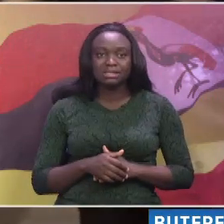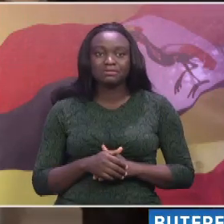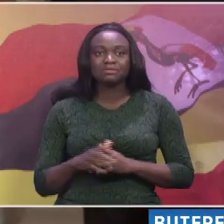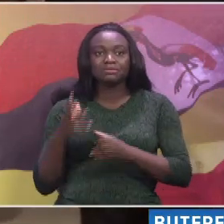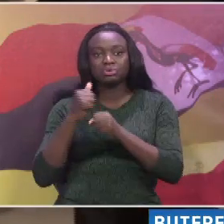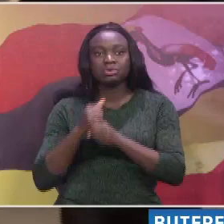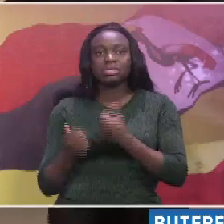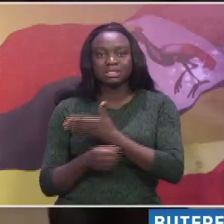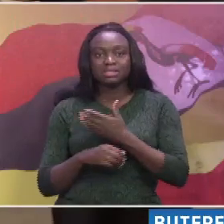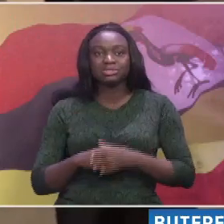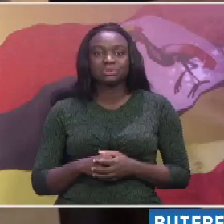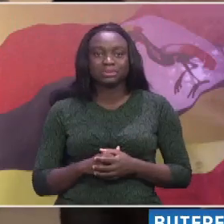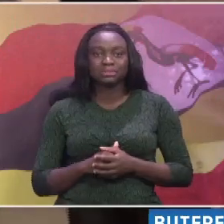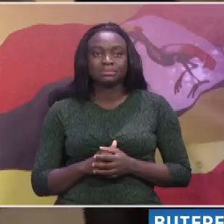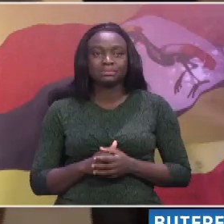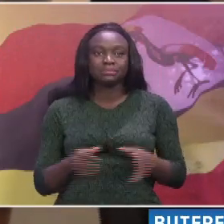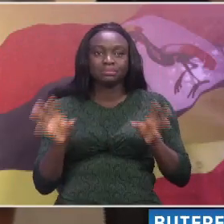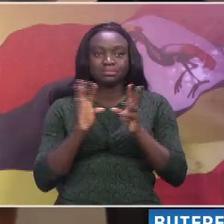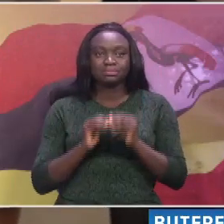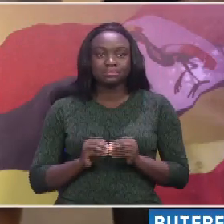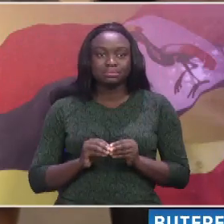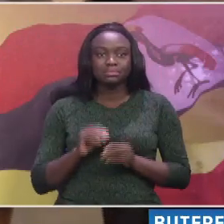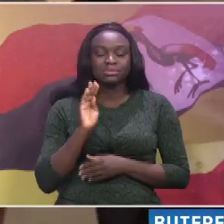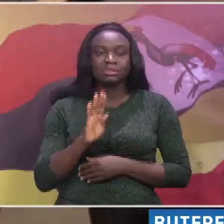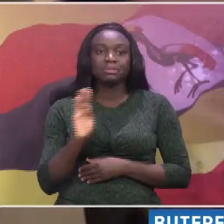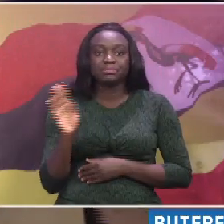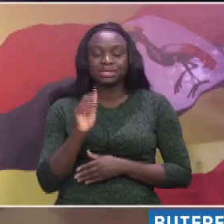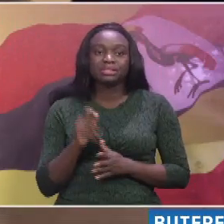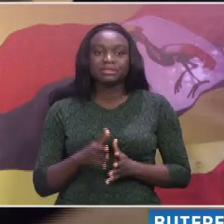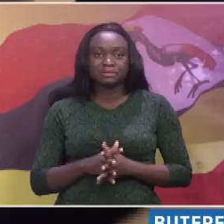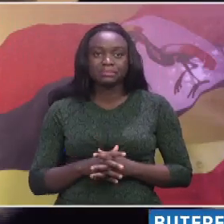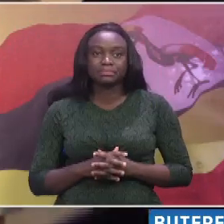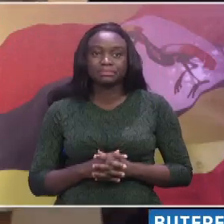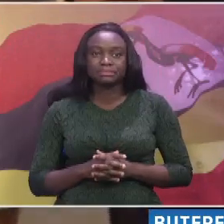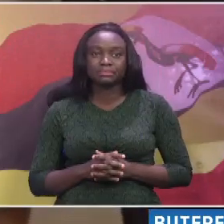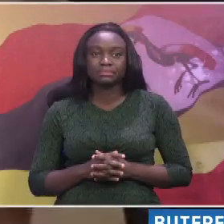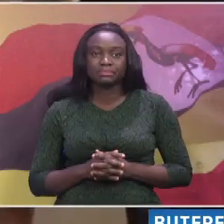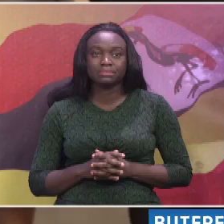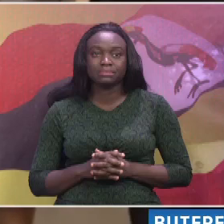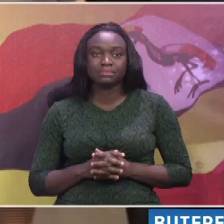Fatuma Nakiwala Kivumbi, BBS Telefina, Ageesigika mu ddiiro lyo.